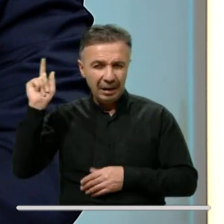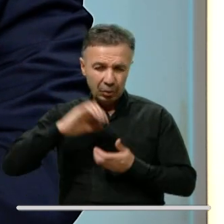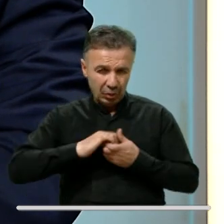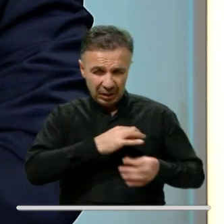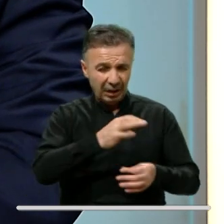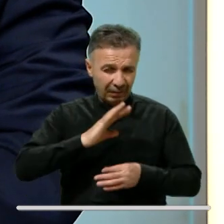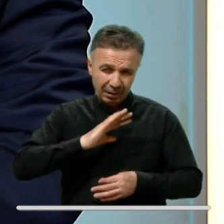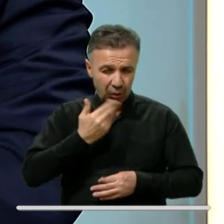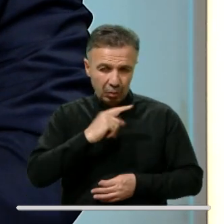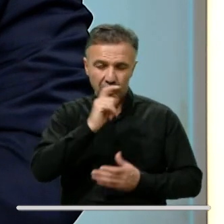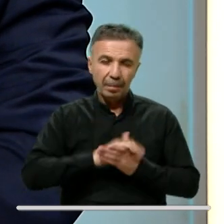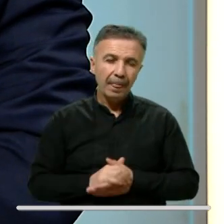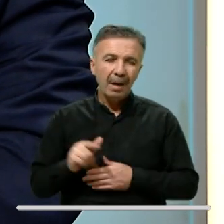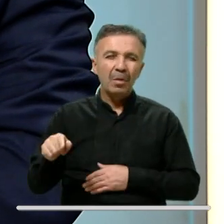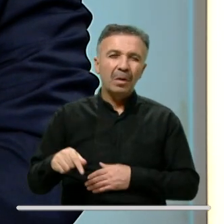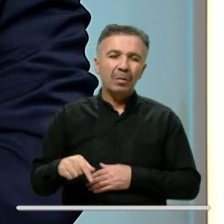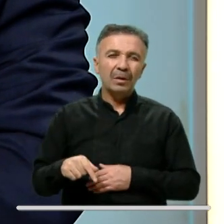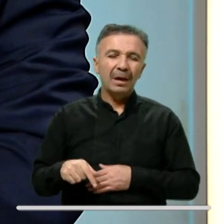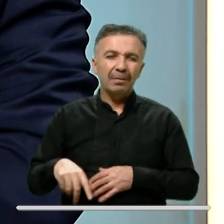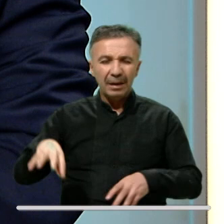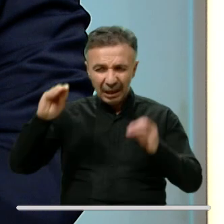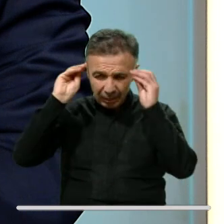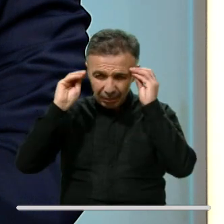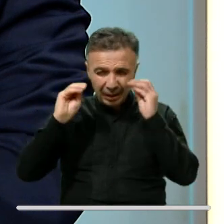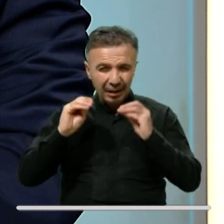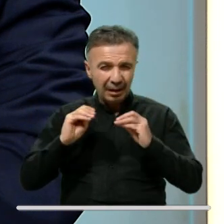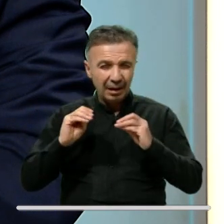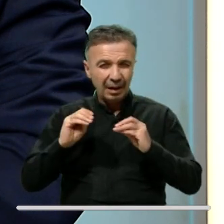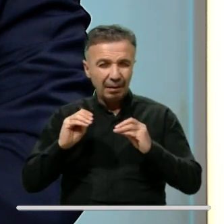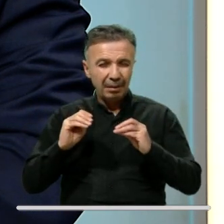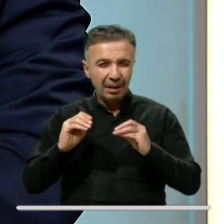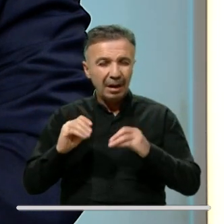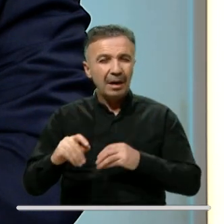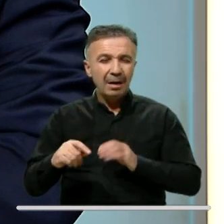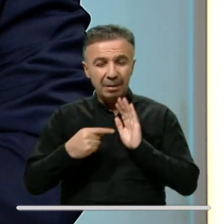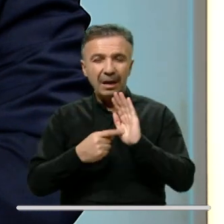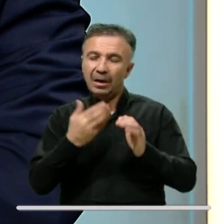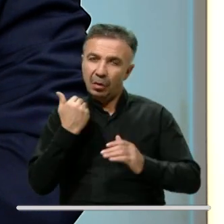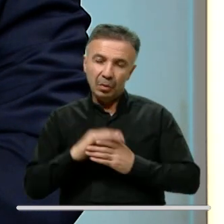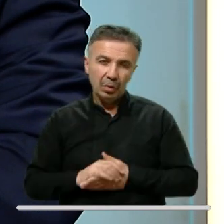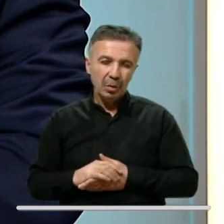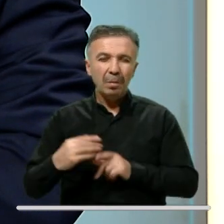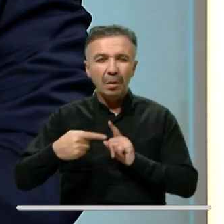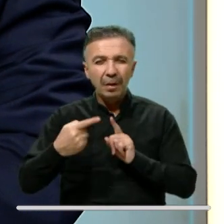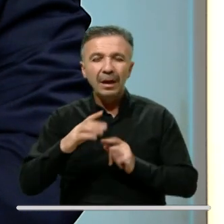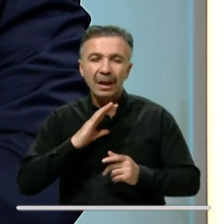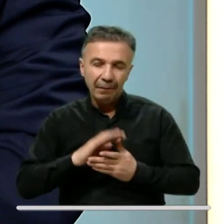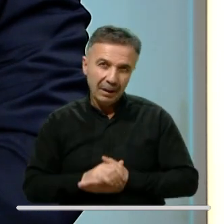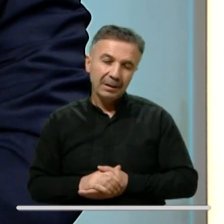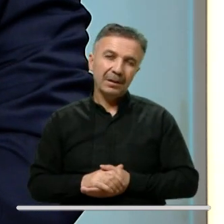bir temeli yoktur. Her zaman için bu şekilde ifadeler vardır, rivayetler vardır,